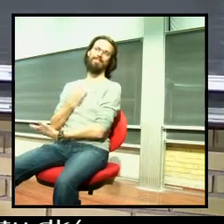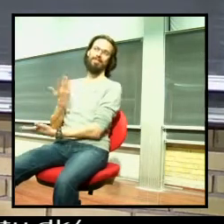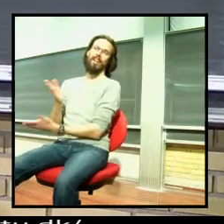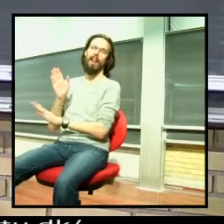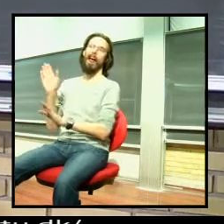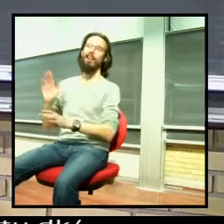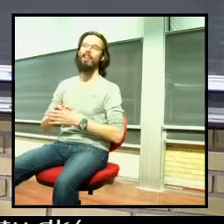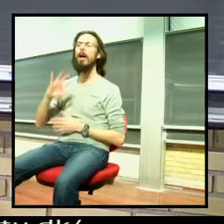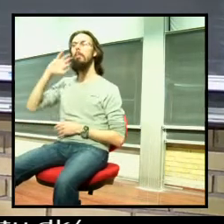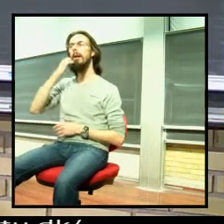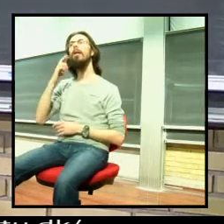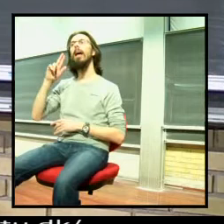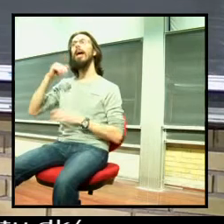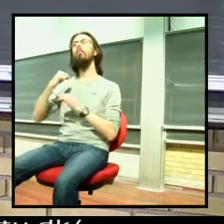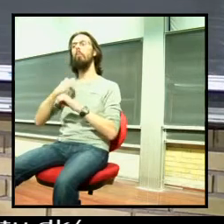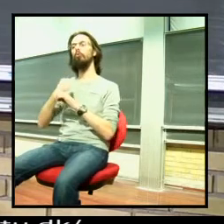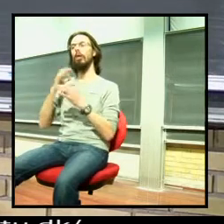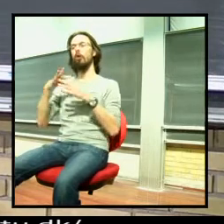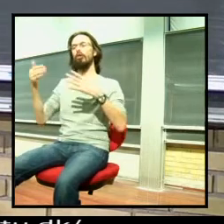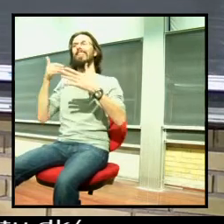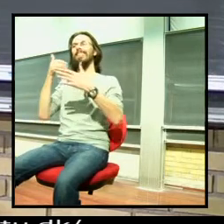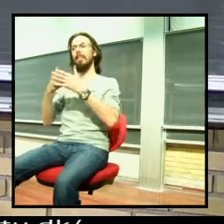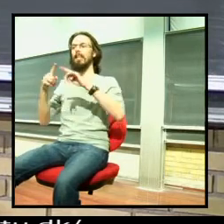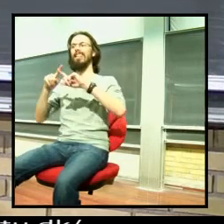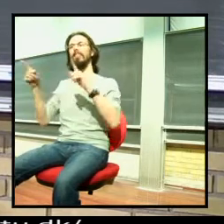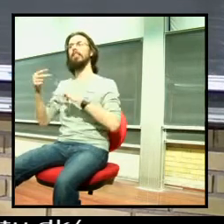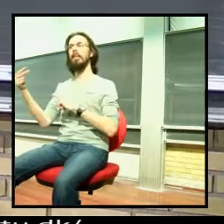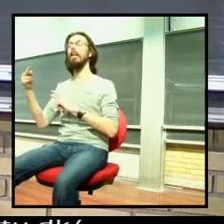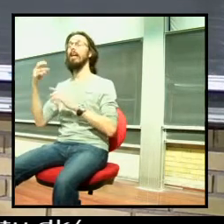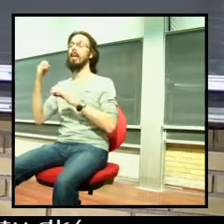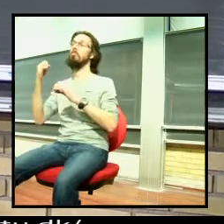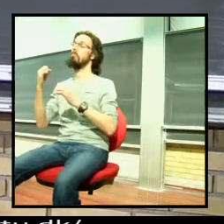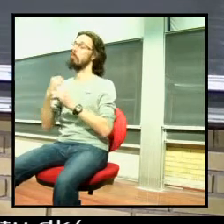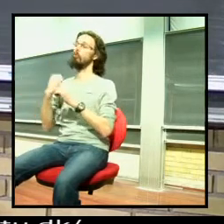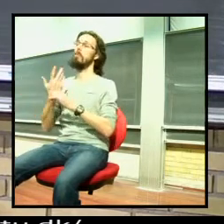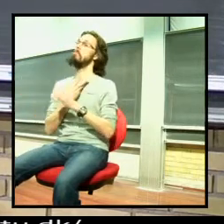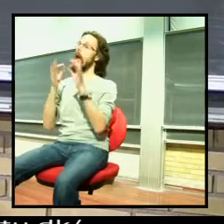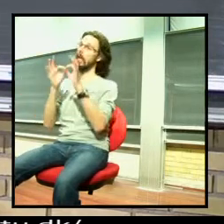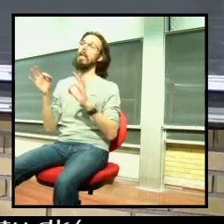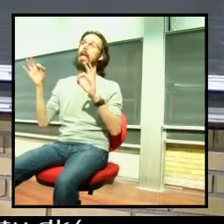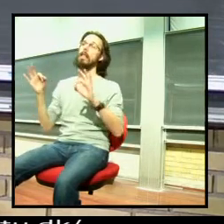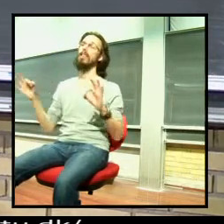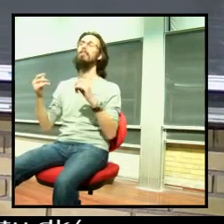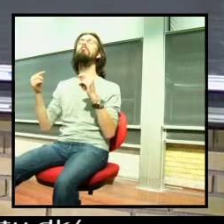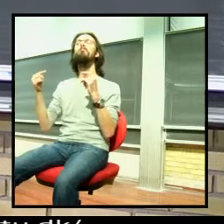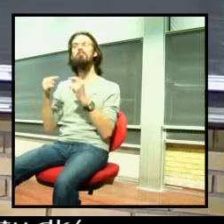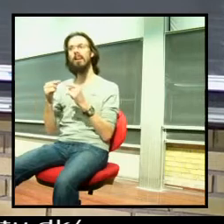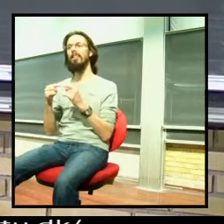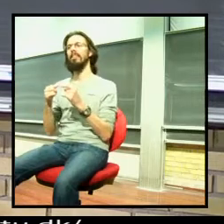Mabel kan producere løsningerne til differentialligninger meget elegant. Men ikke desto